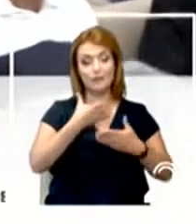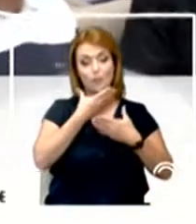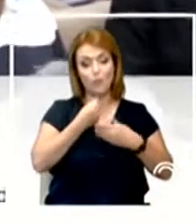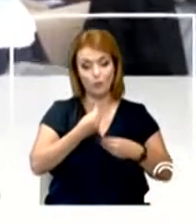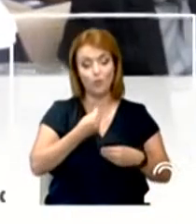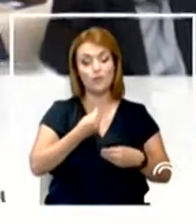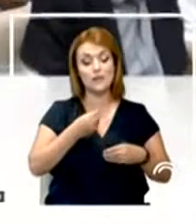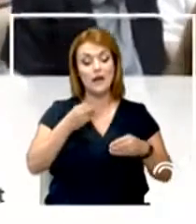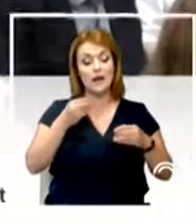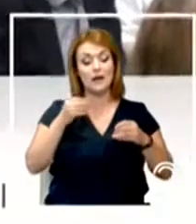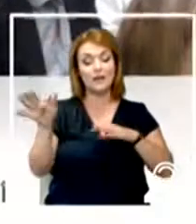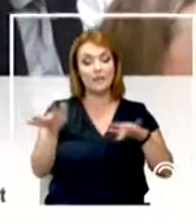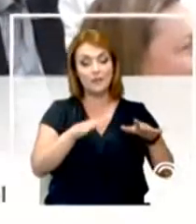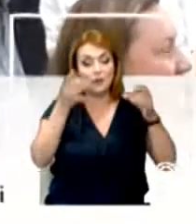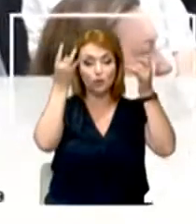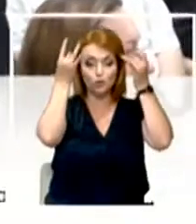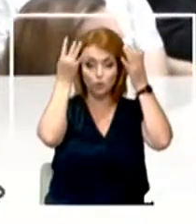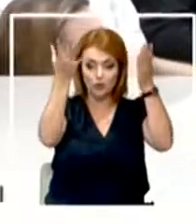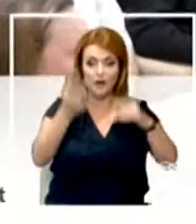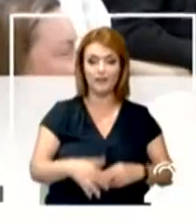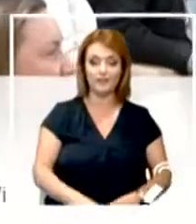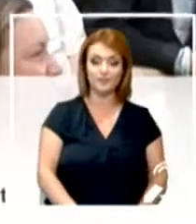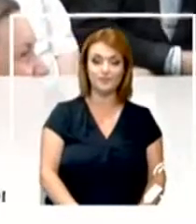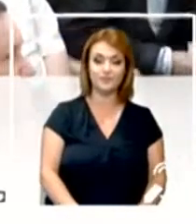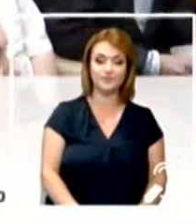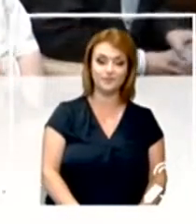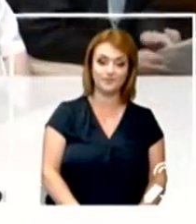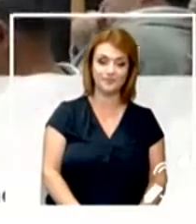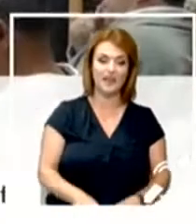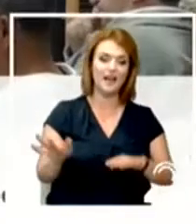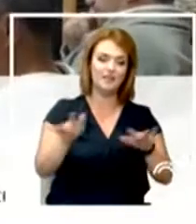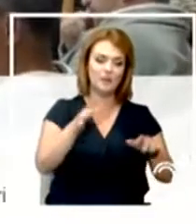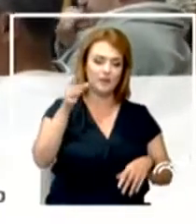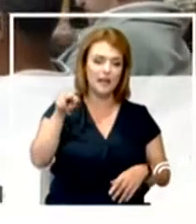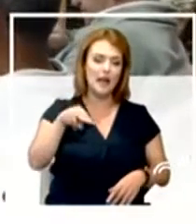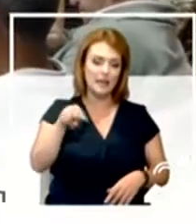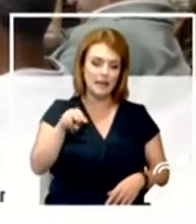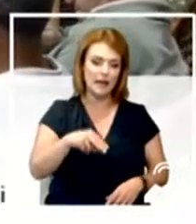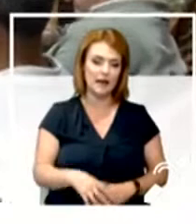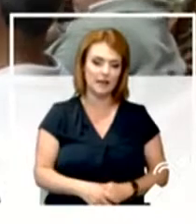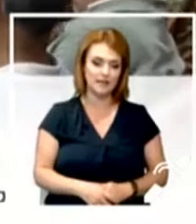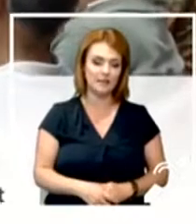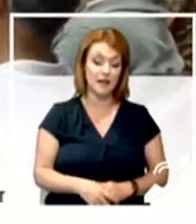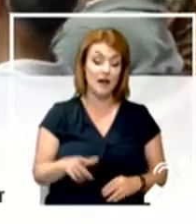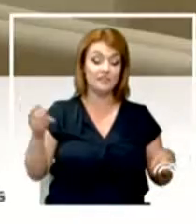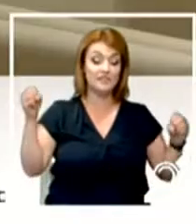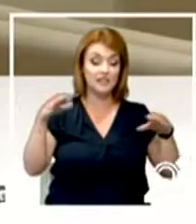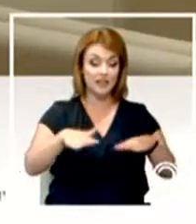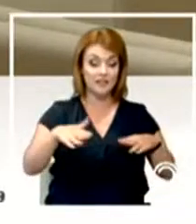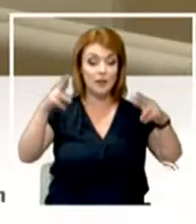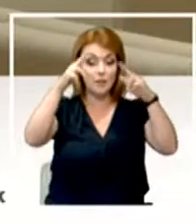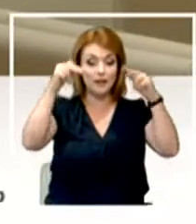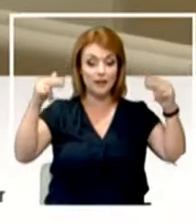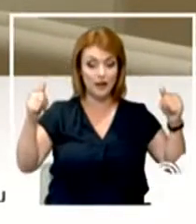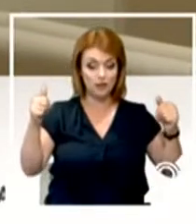Fălticeni, Dorohoi și Cernăuți au participat la Cenaclul Literar Mașina cu Poeți. Întâlnirea a avut loc în incinta Palatului Național al